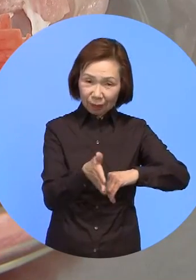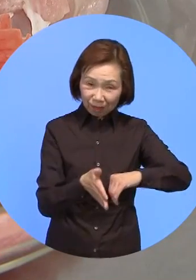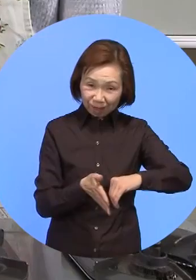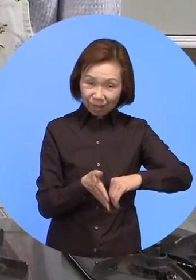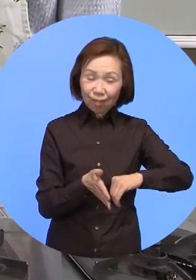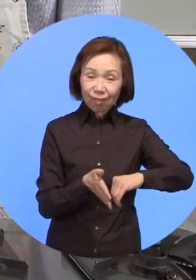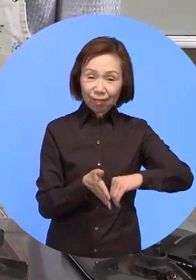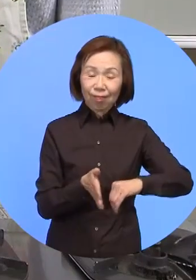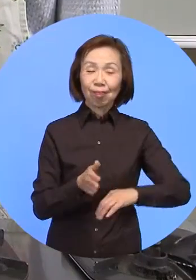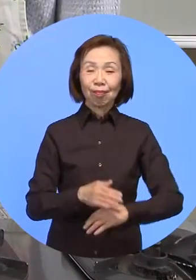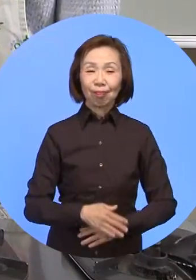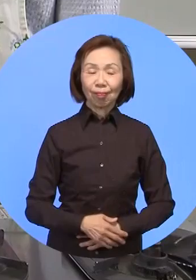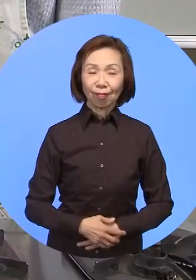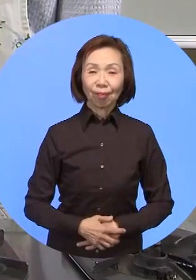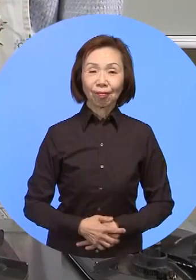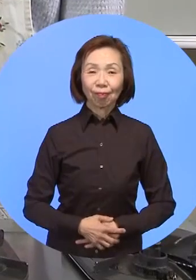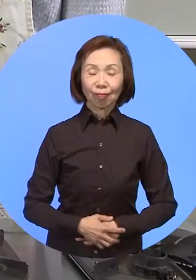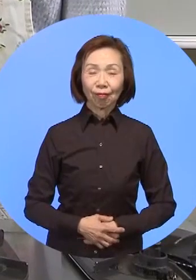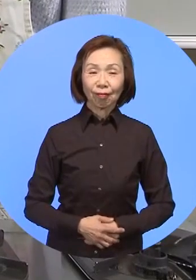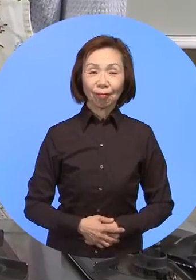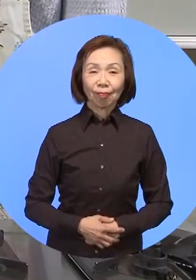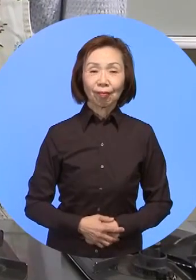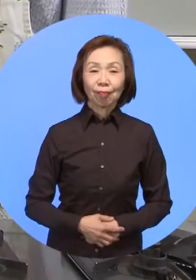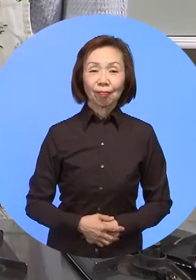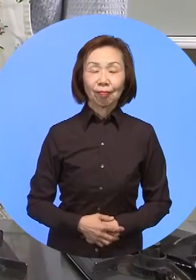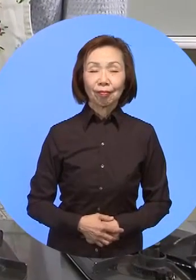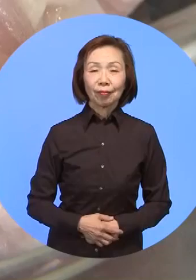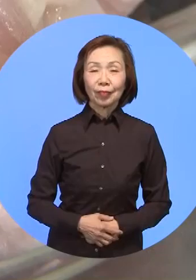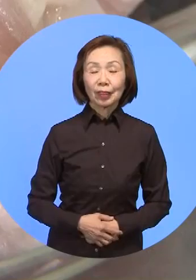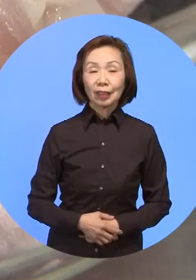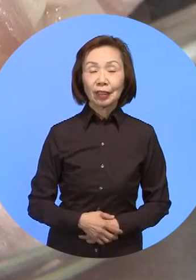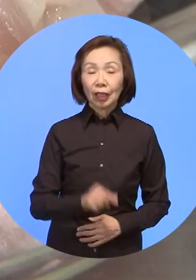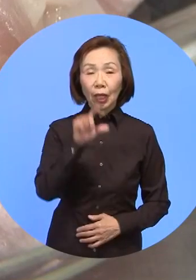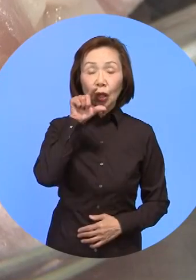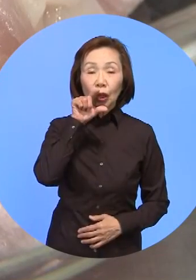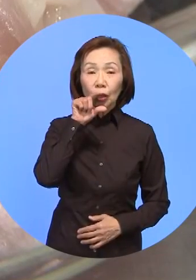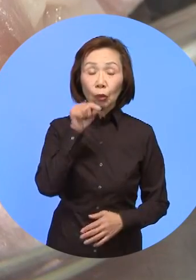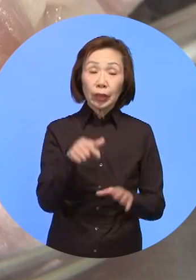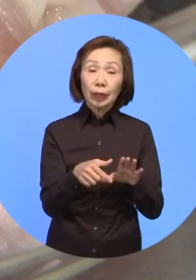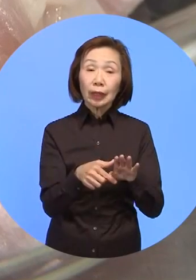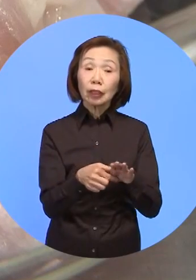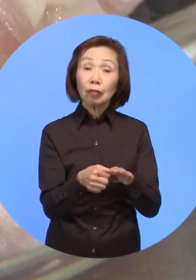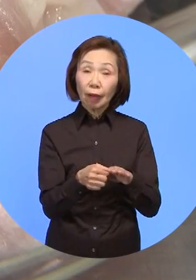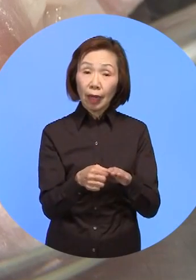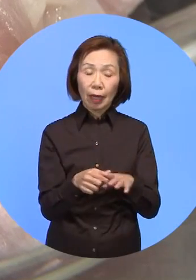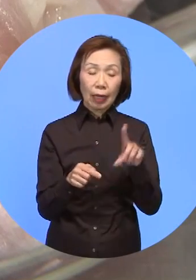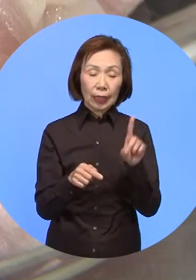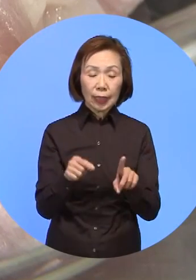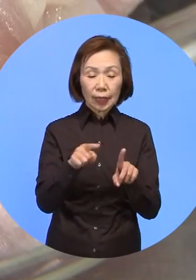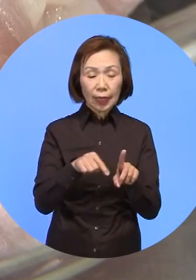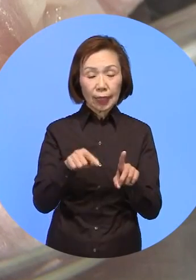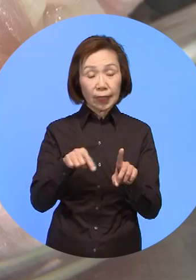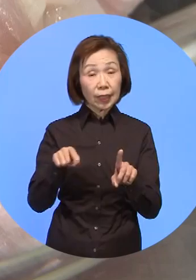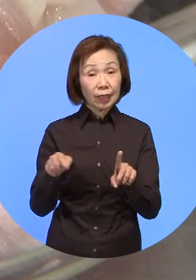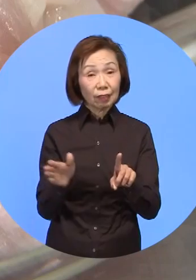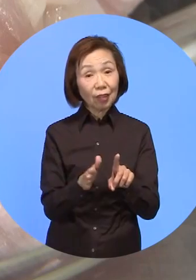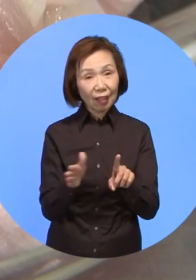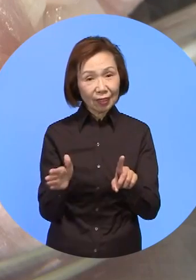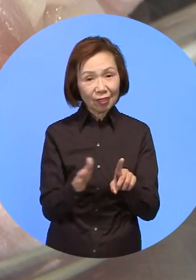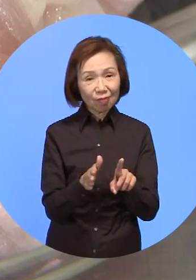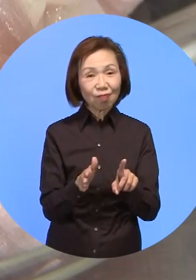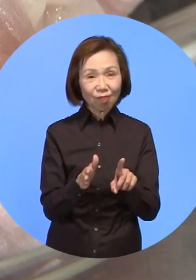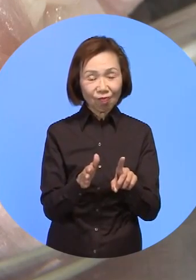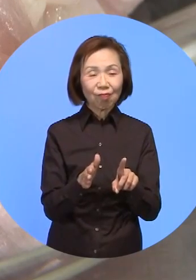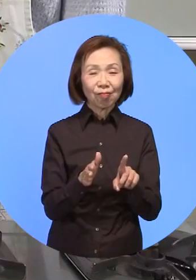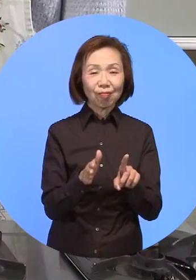長さは食べやすい大きさに切っていただいたらいいかと思います。で鶏肉の方ですけれども、鶏肉は1センチ角ぐらい